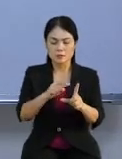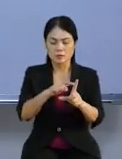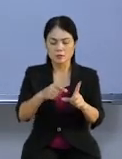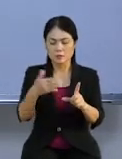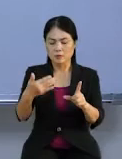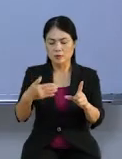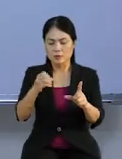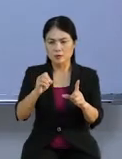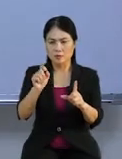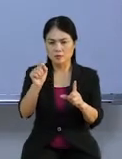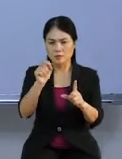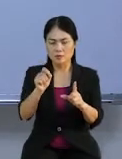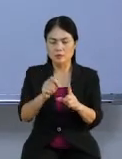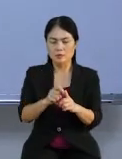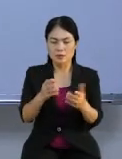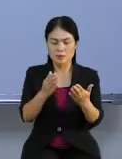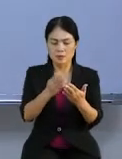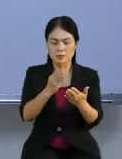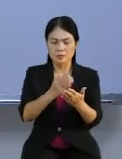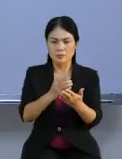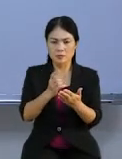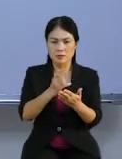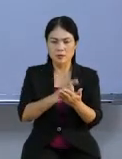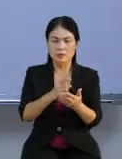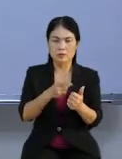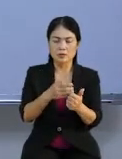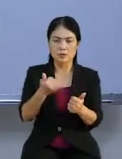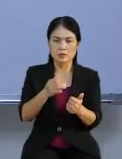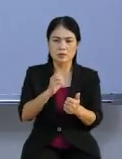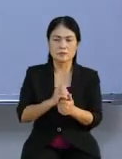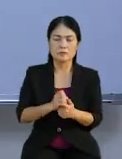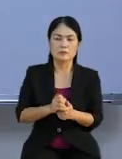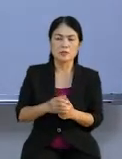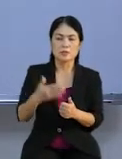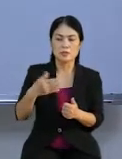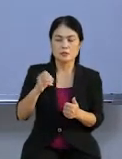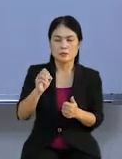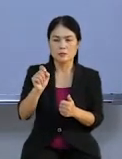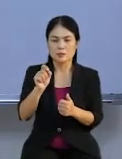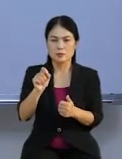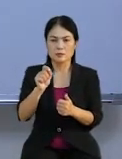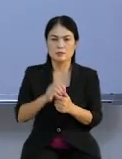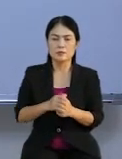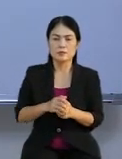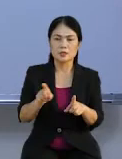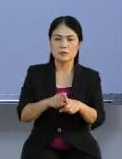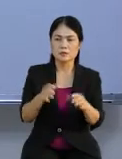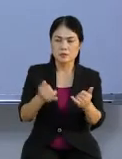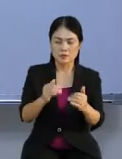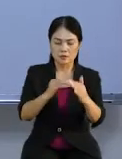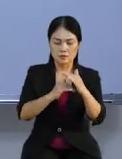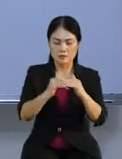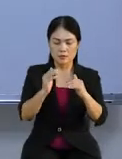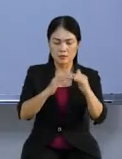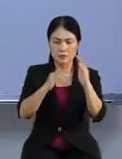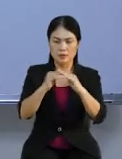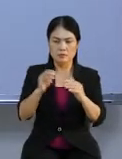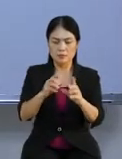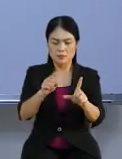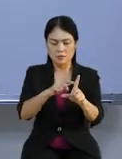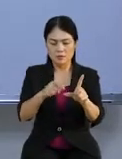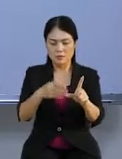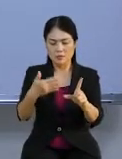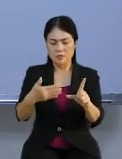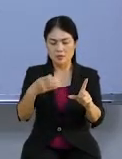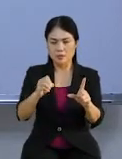cái đấy mê riêng mông cứ học sập đầu nít cứ cài sập được cái đấy bạn ở quân chân là bích này đang bay sang mông